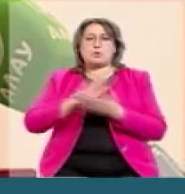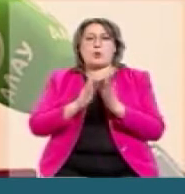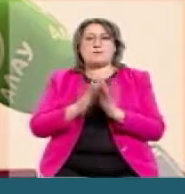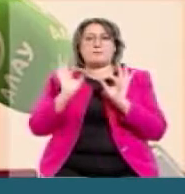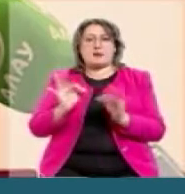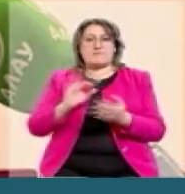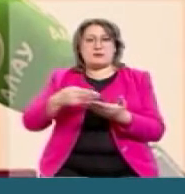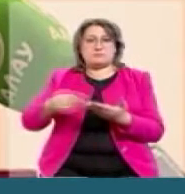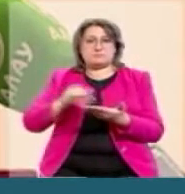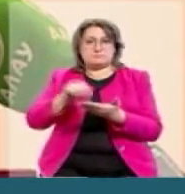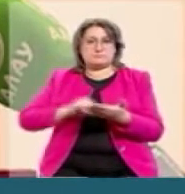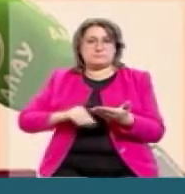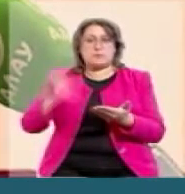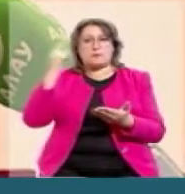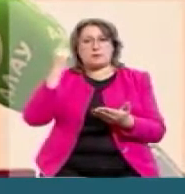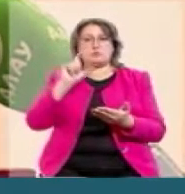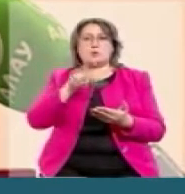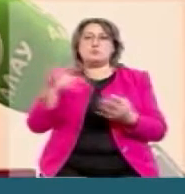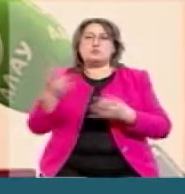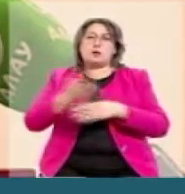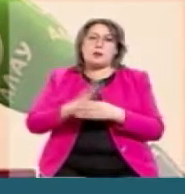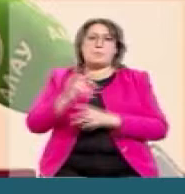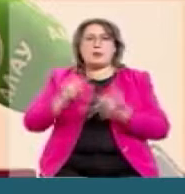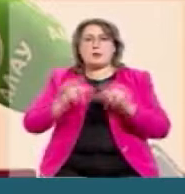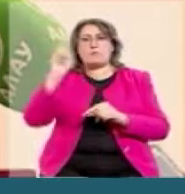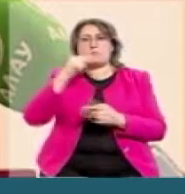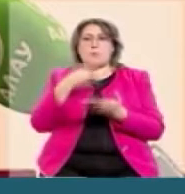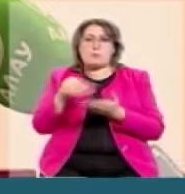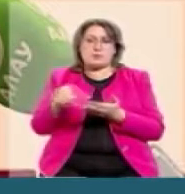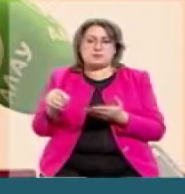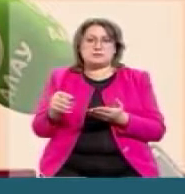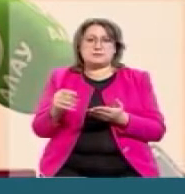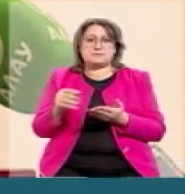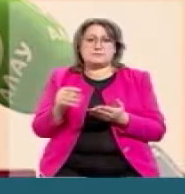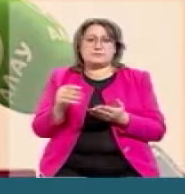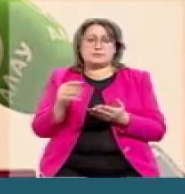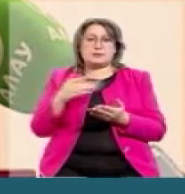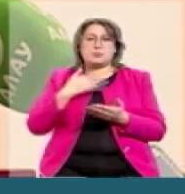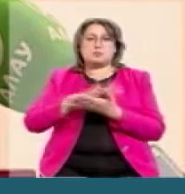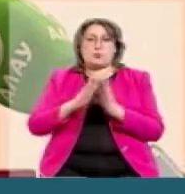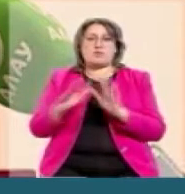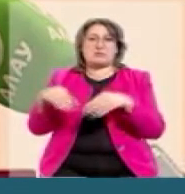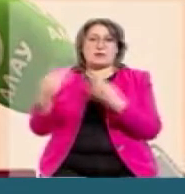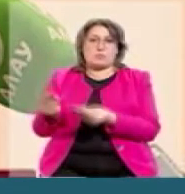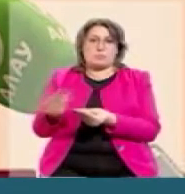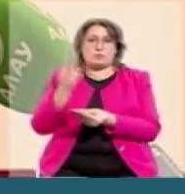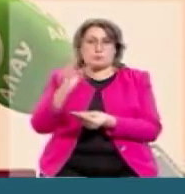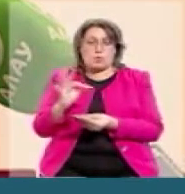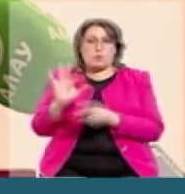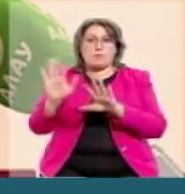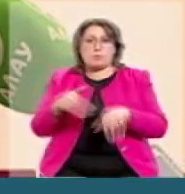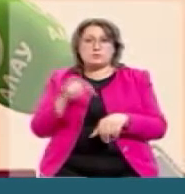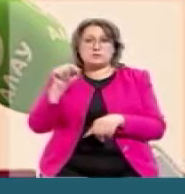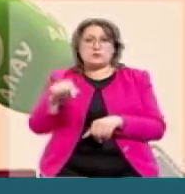заключайте. Понятно, сейчас людям нужно где-то хлеб, молоко, там воду покупать. Мы условия создаем. Но после